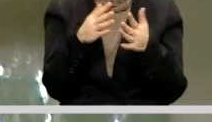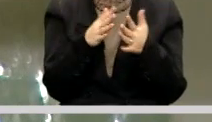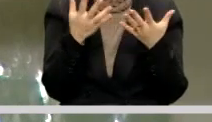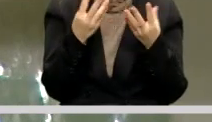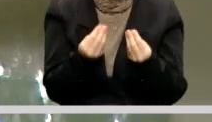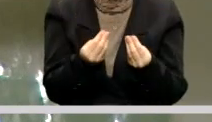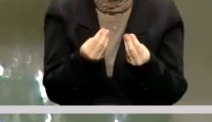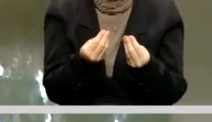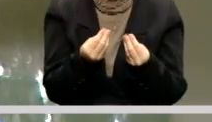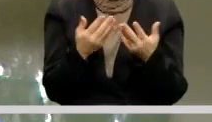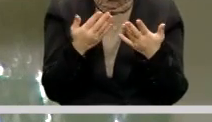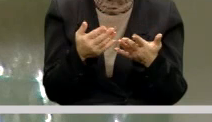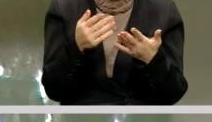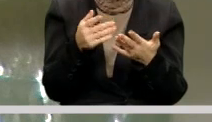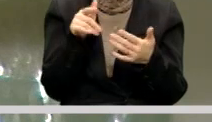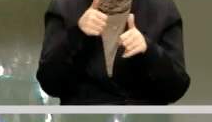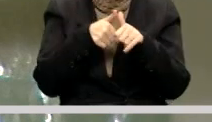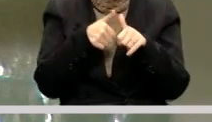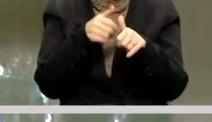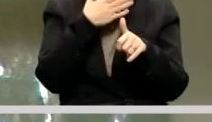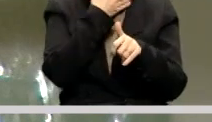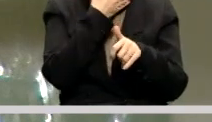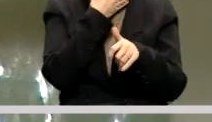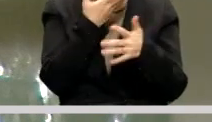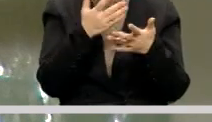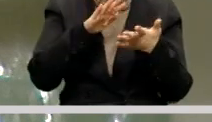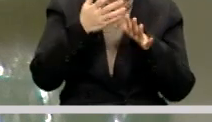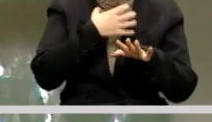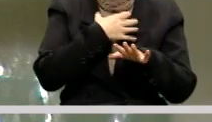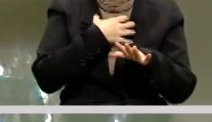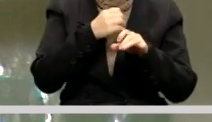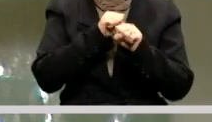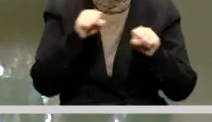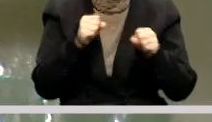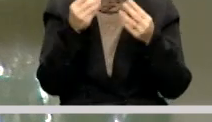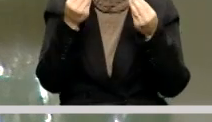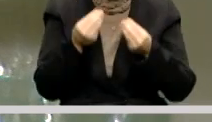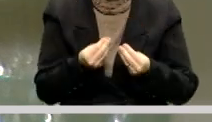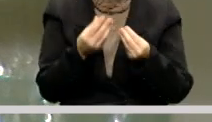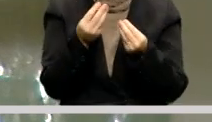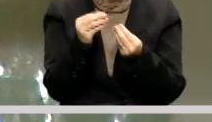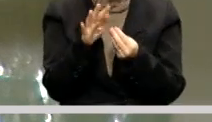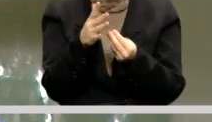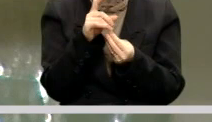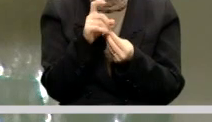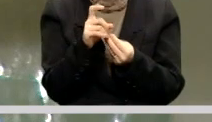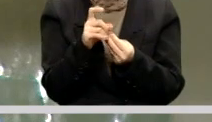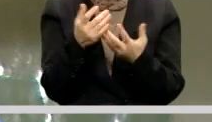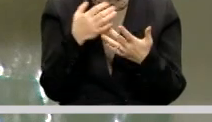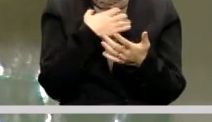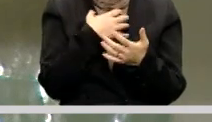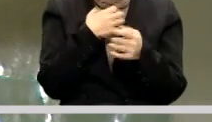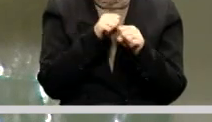ediyorum. Şimdi partnerinin Allah korusun boğazını sıkmak ya da kendine zarar vermek. Mesela dediniz ya uykuda hani kendimize de zarar vermeyelim